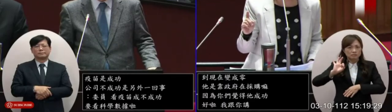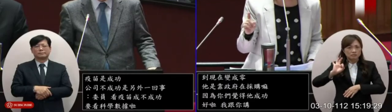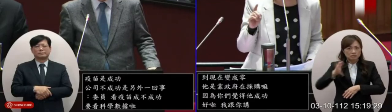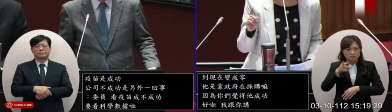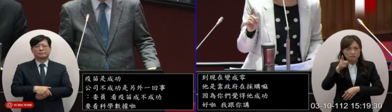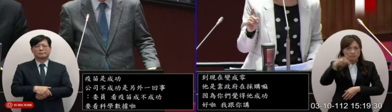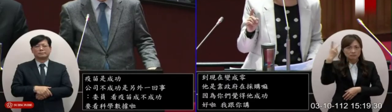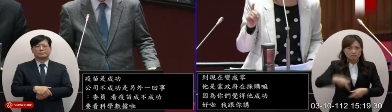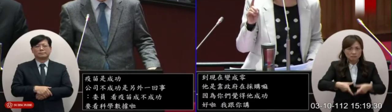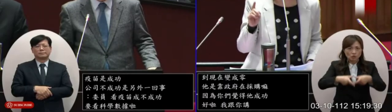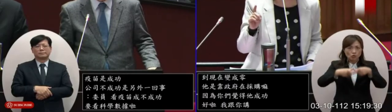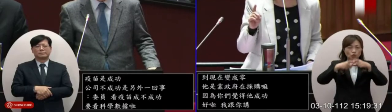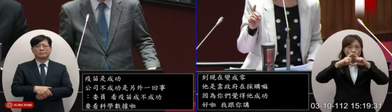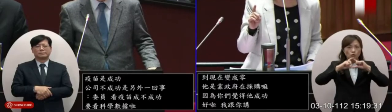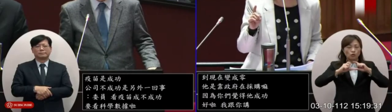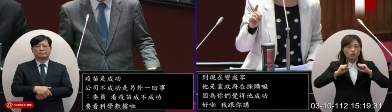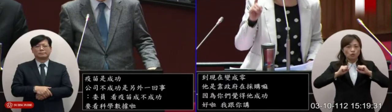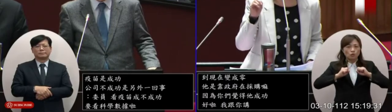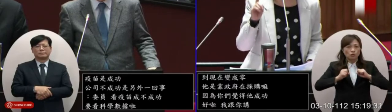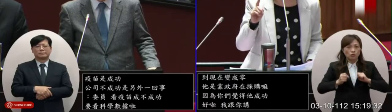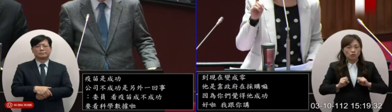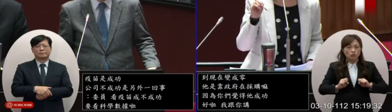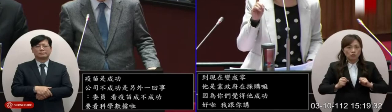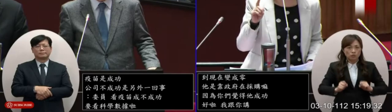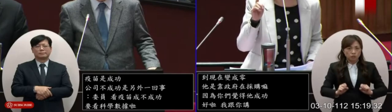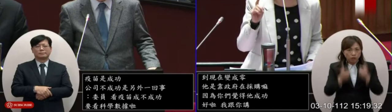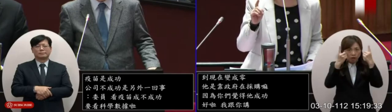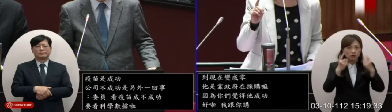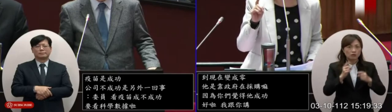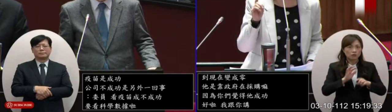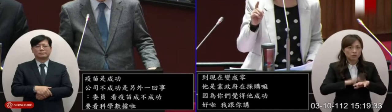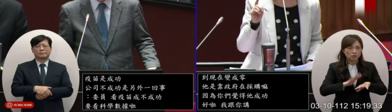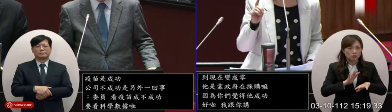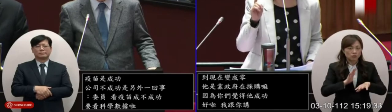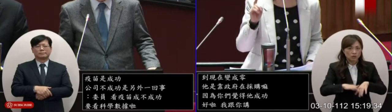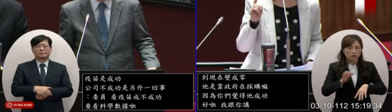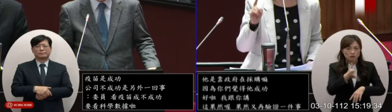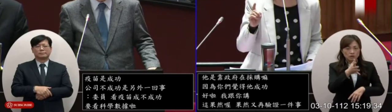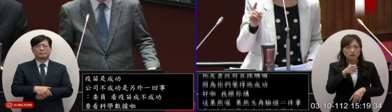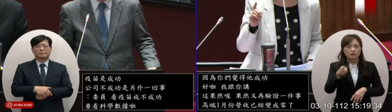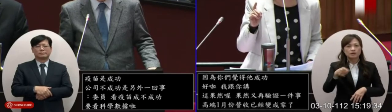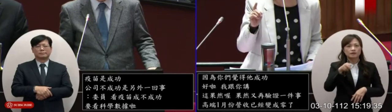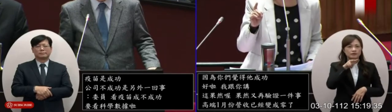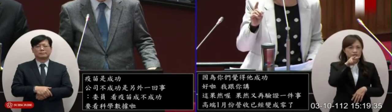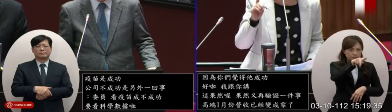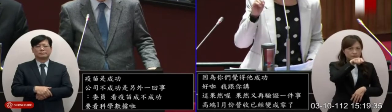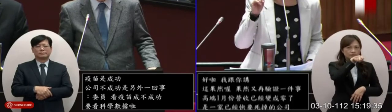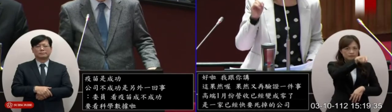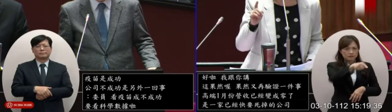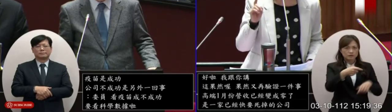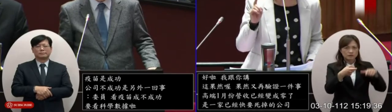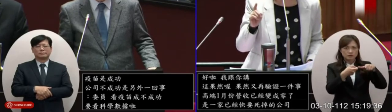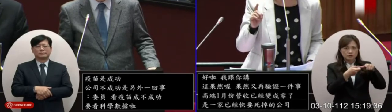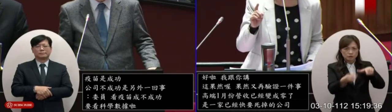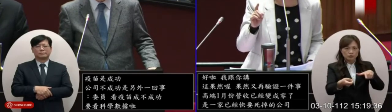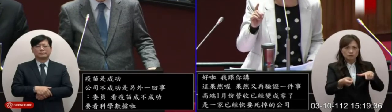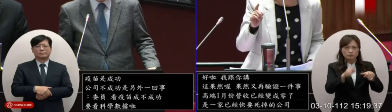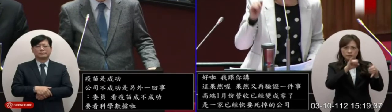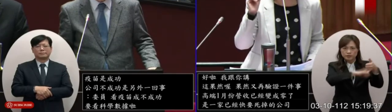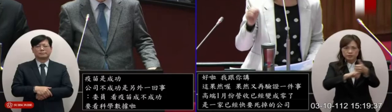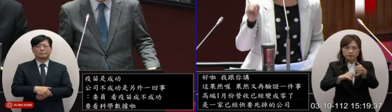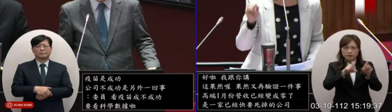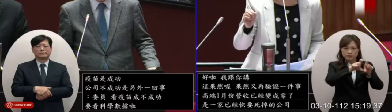来？因为它又看准了。我们公费采购的疫苗15亿，我必须要